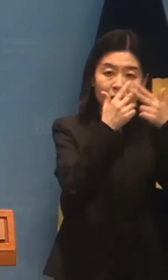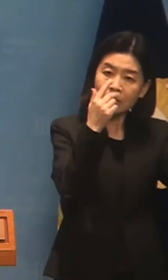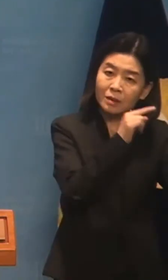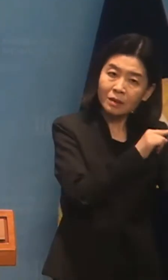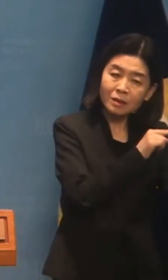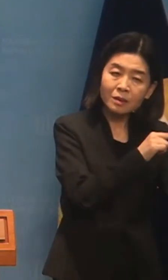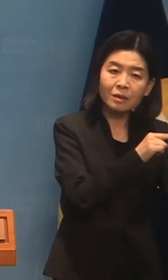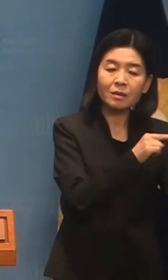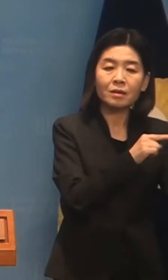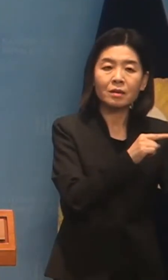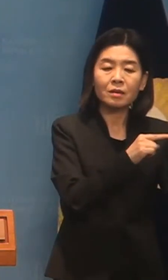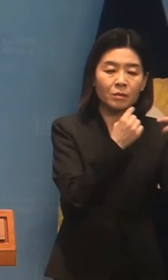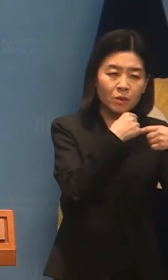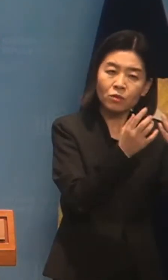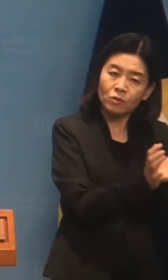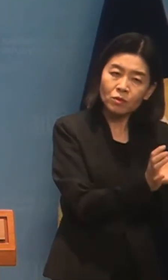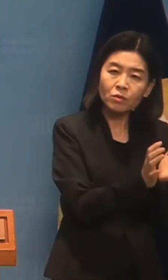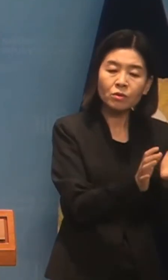이재명 민주당의